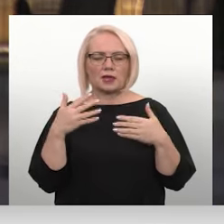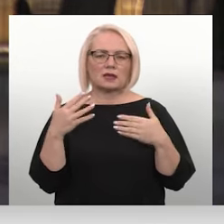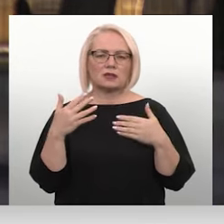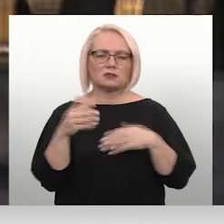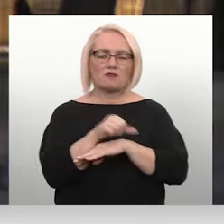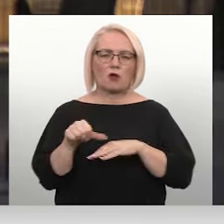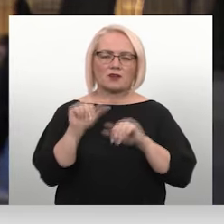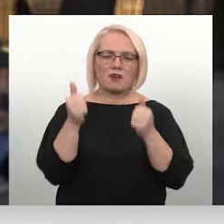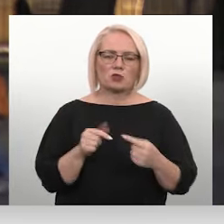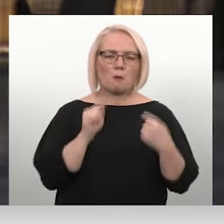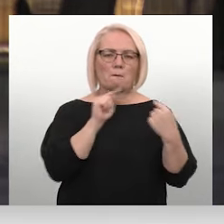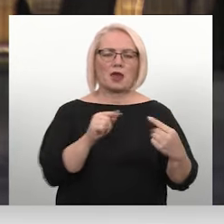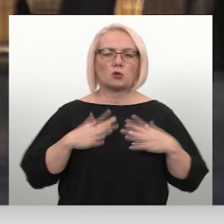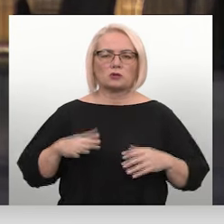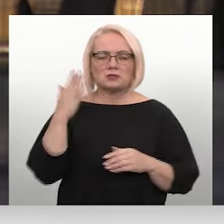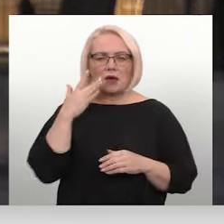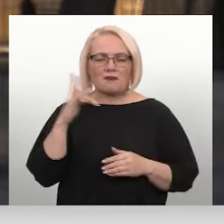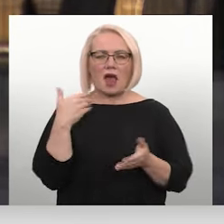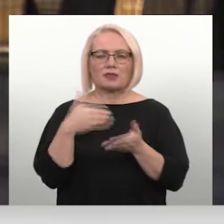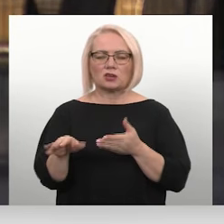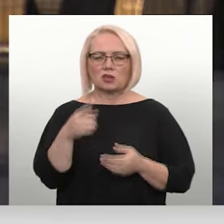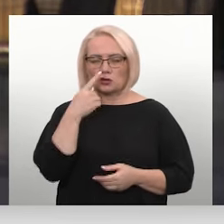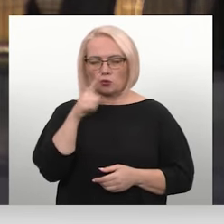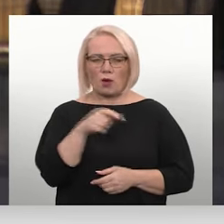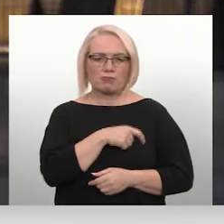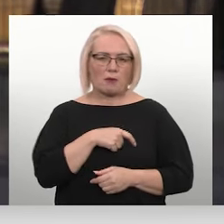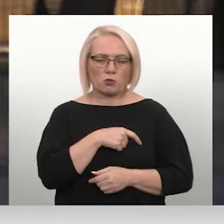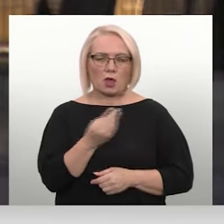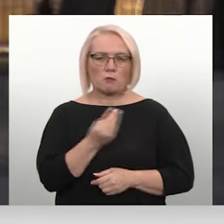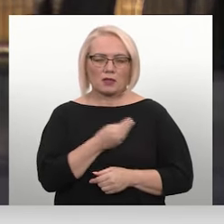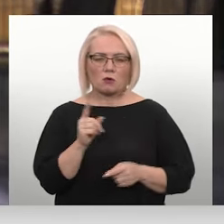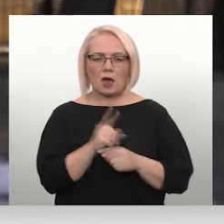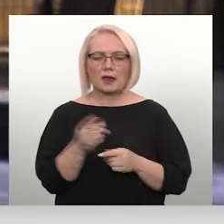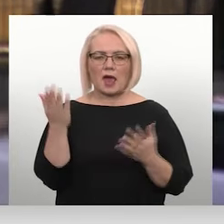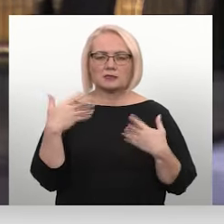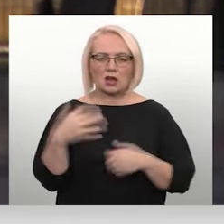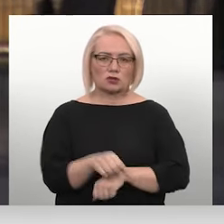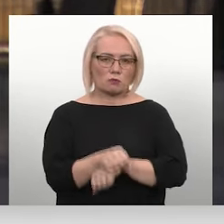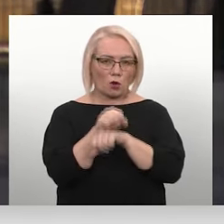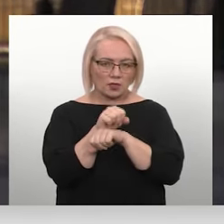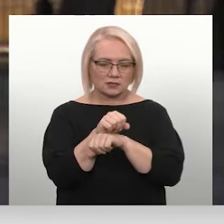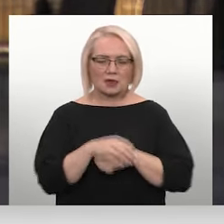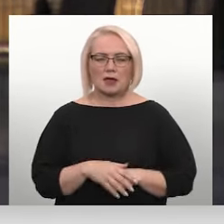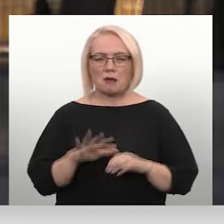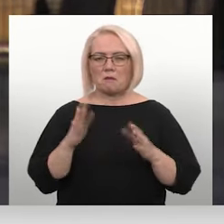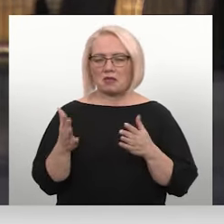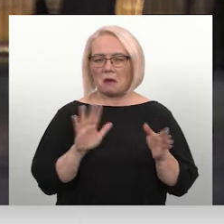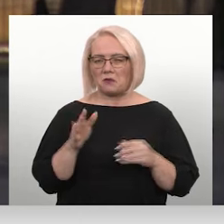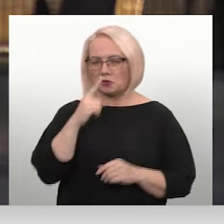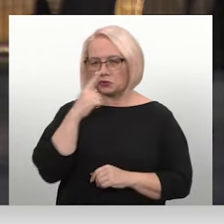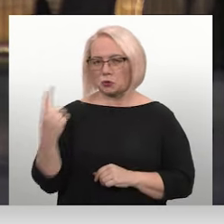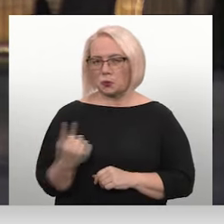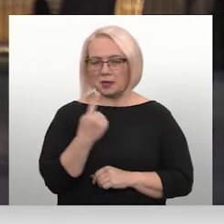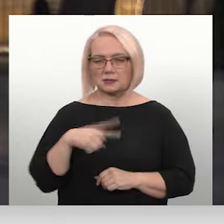vai atteikšanās no iegūtajiem mandātiem, kā arī, protams, tautas aicināšana uz protestiem. Pēc aptuveni vienas